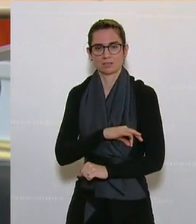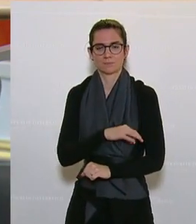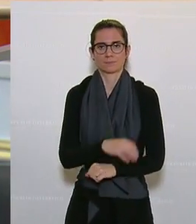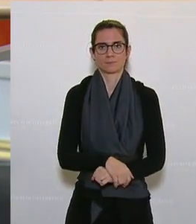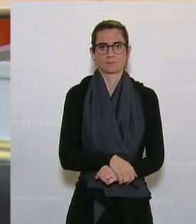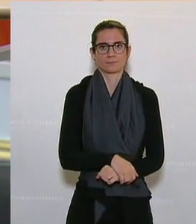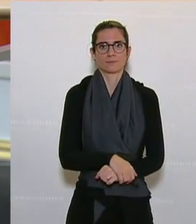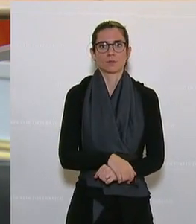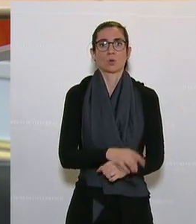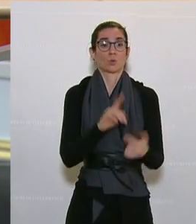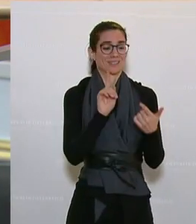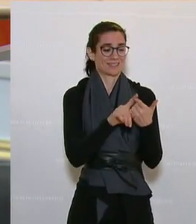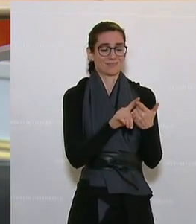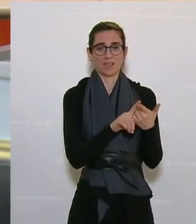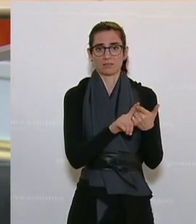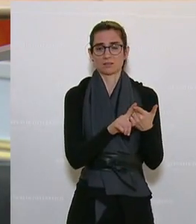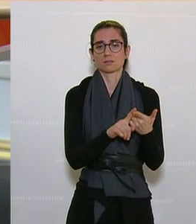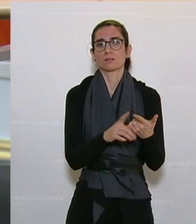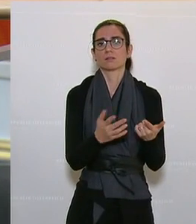Und vorletztes,